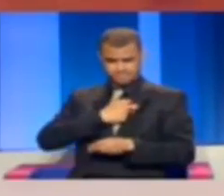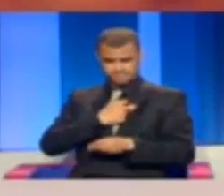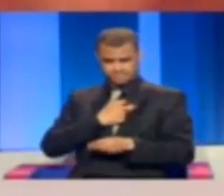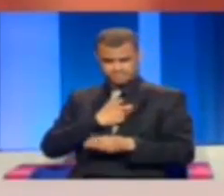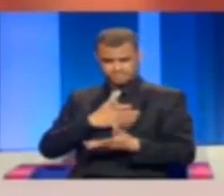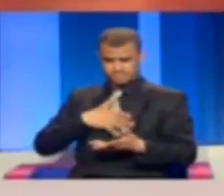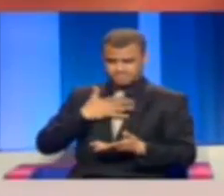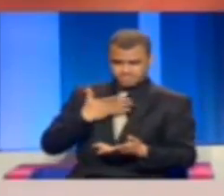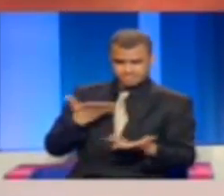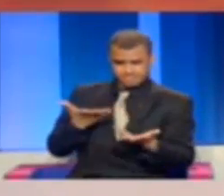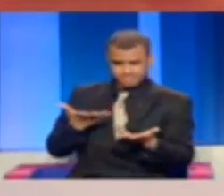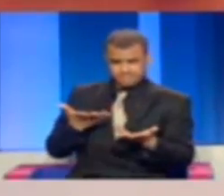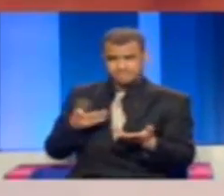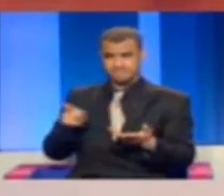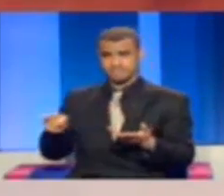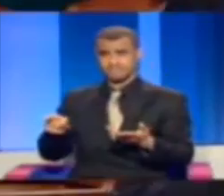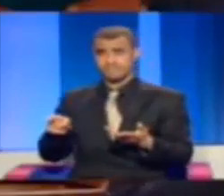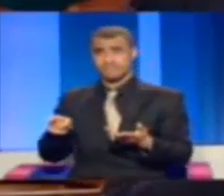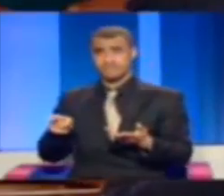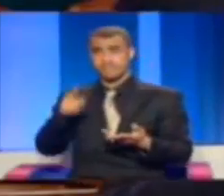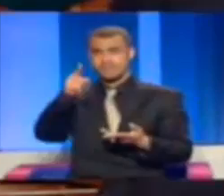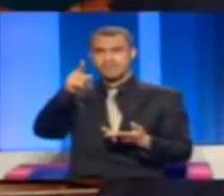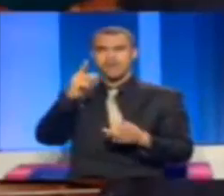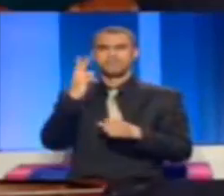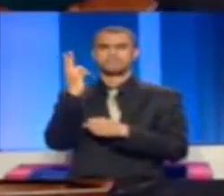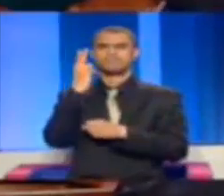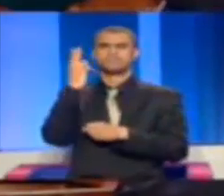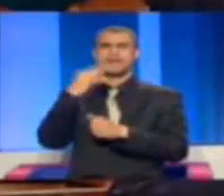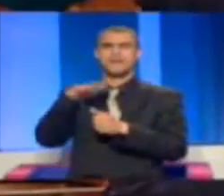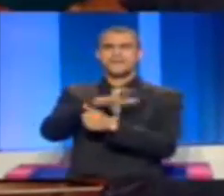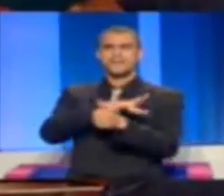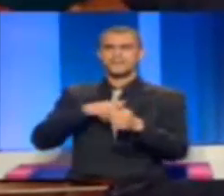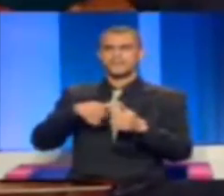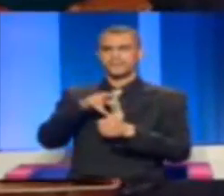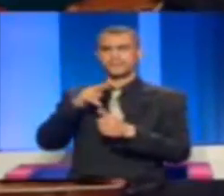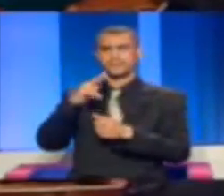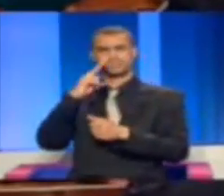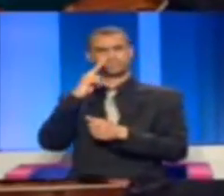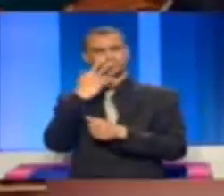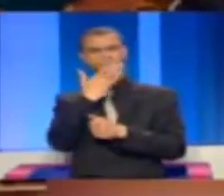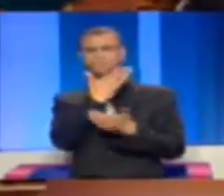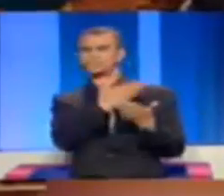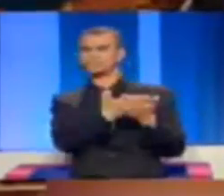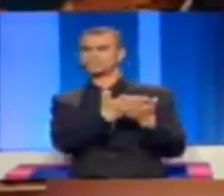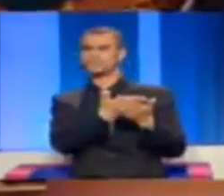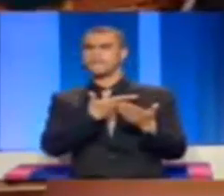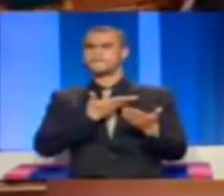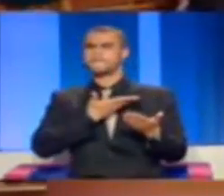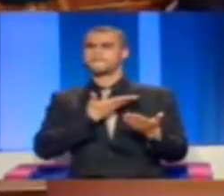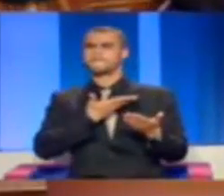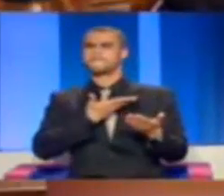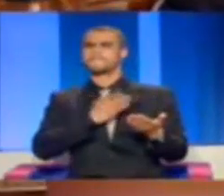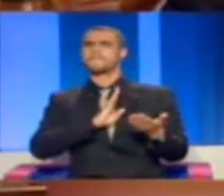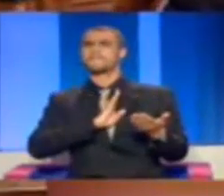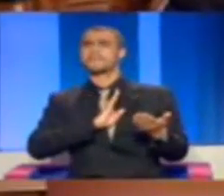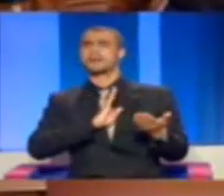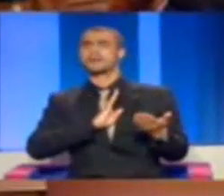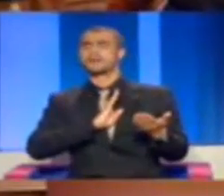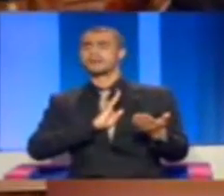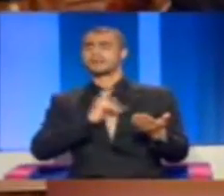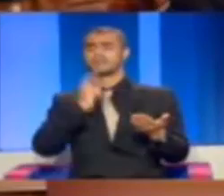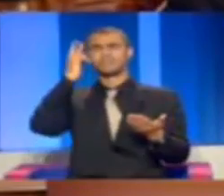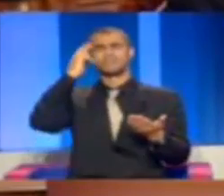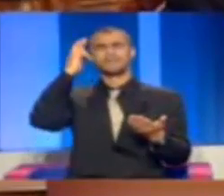بالنسبه للعائله هذا؟ شنو تتعني هذه المساله؟ شكرا للايمان، سقفتني واحد الكلمه مثيره ديال احد الاباء، قال كان